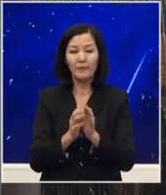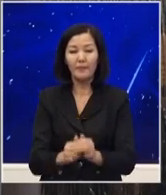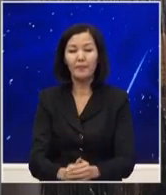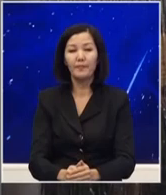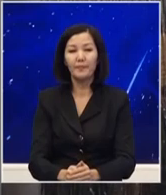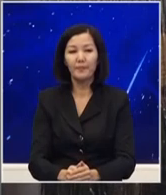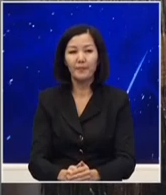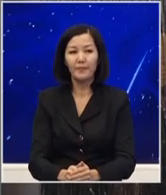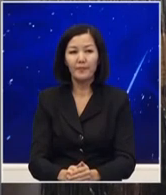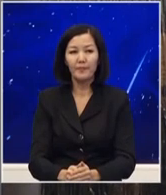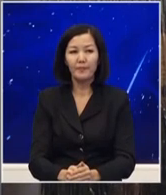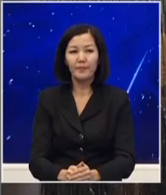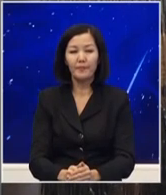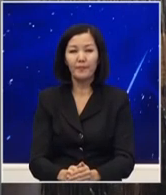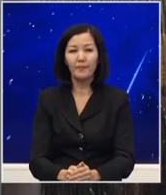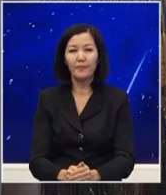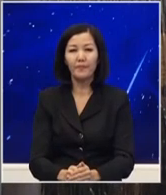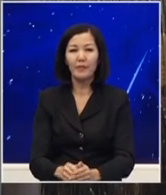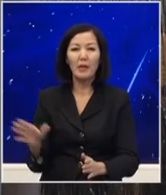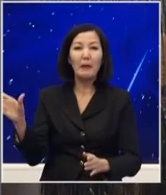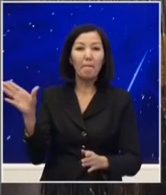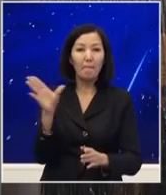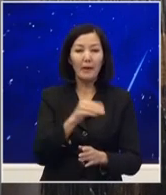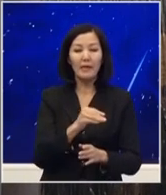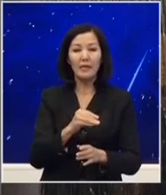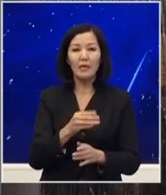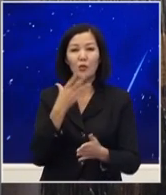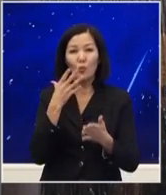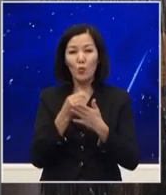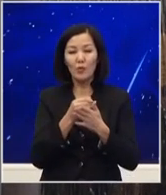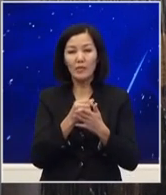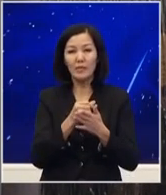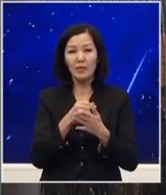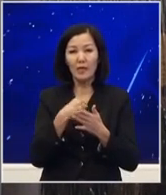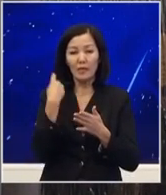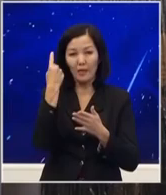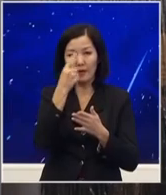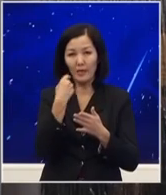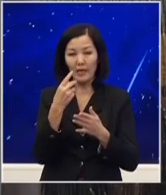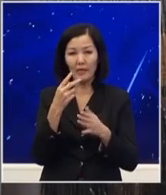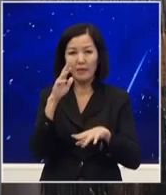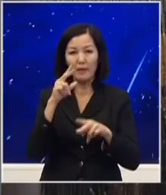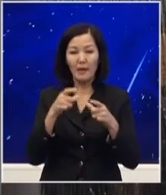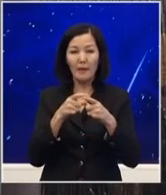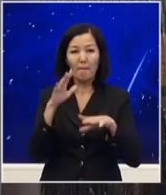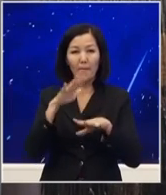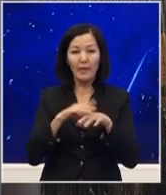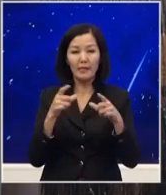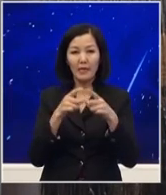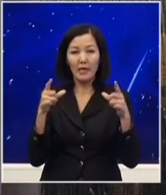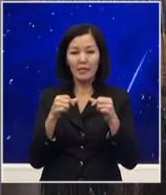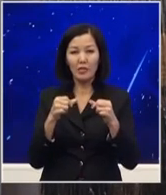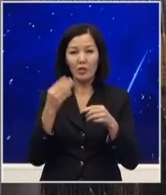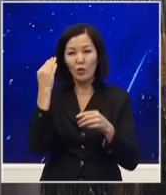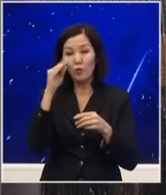и не имеют права просить ни пин-коды. Барлықтарыңыздан жеке деректеріңізді, сондай-ақ банк карталарының деректерін бейтаныс